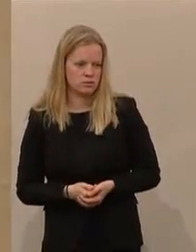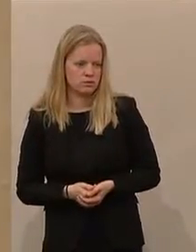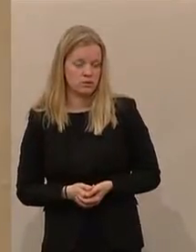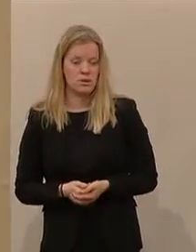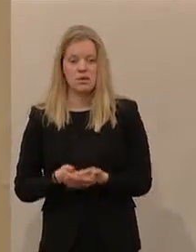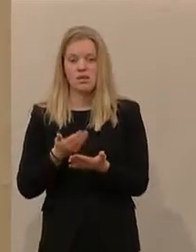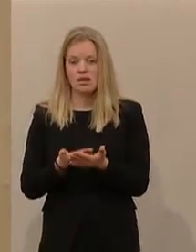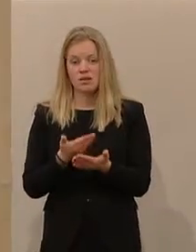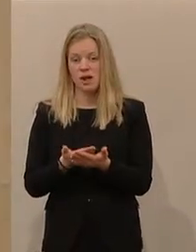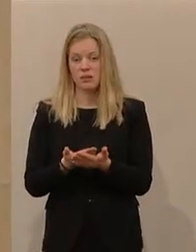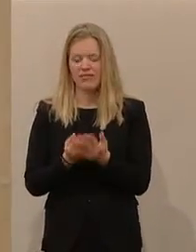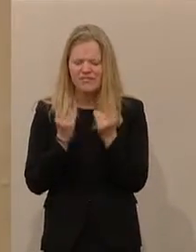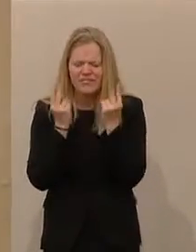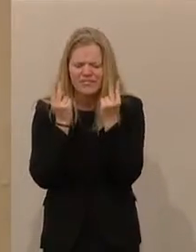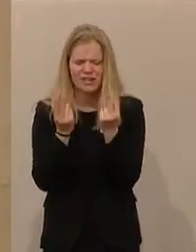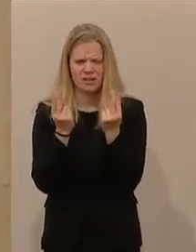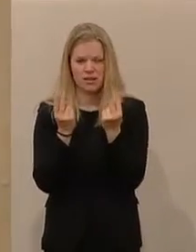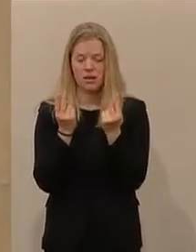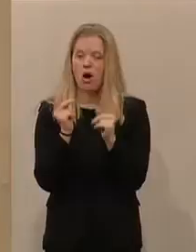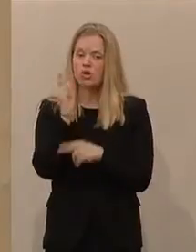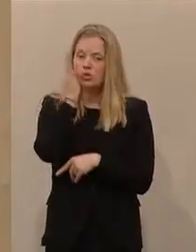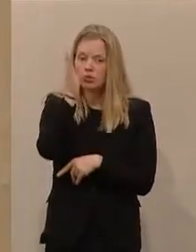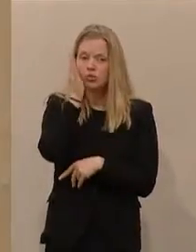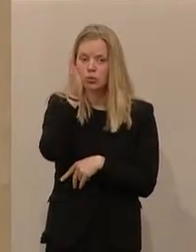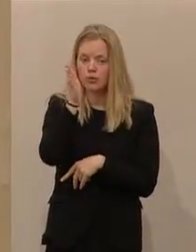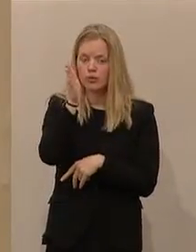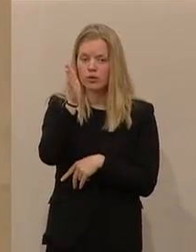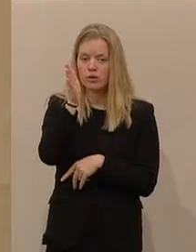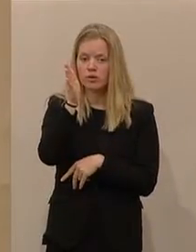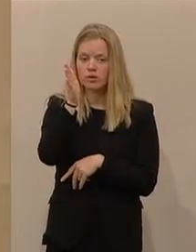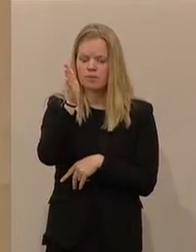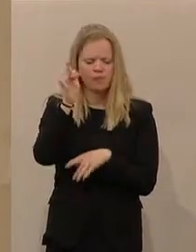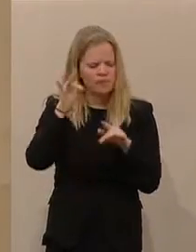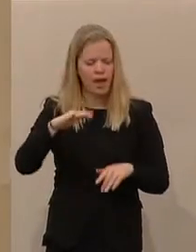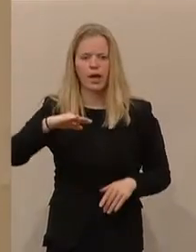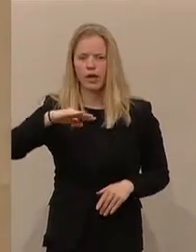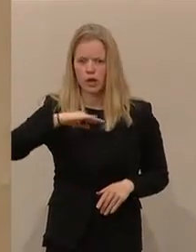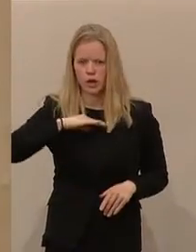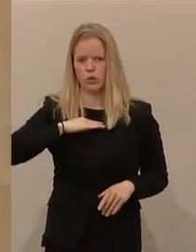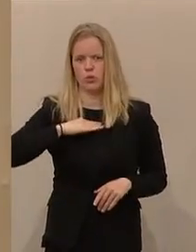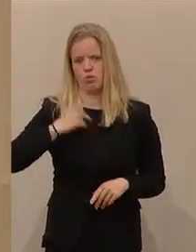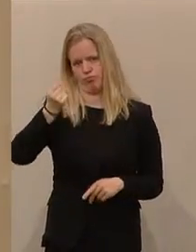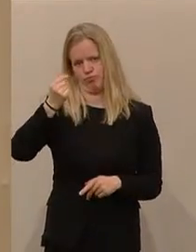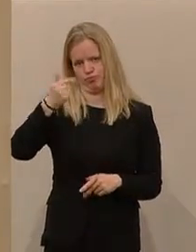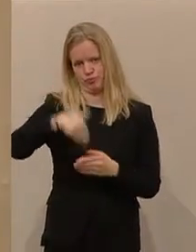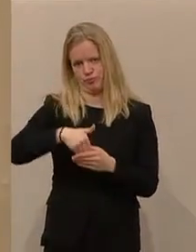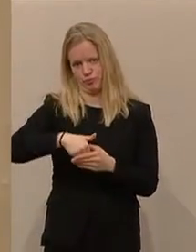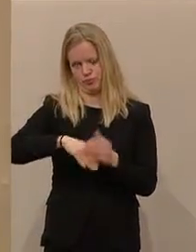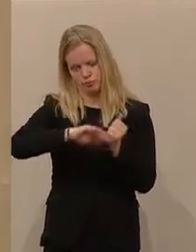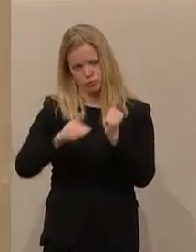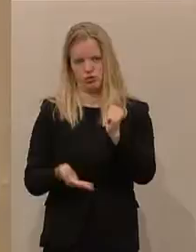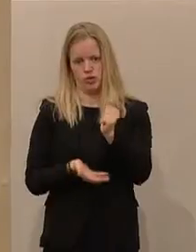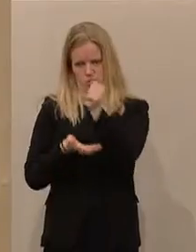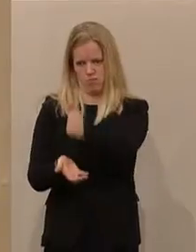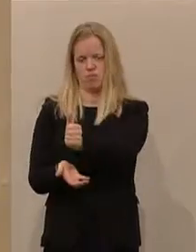sehr, sehr wichtig, dass es auch in der Zukunft mit genügend Mitteln ausgestattet ist, um eine gute